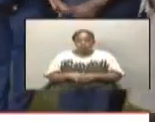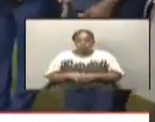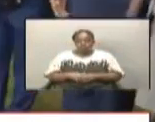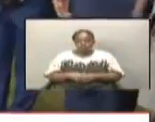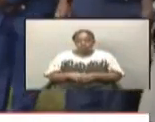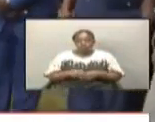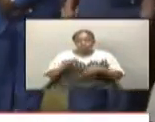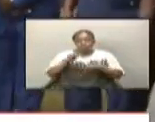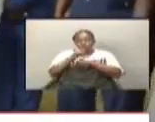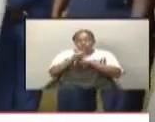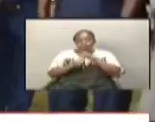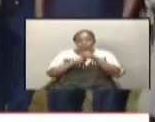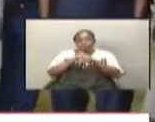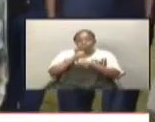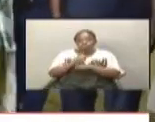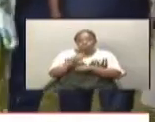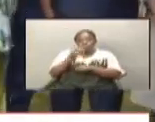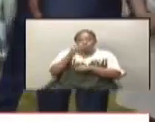Ebyapa ebiwerera ddala